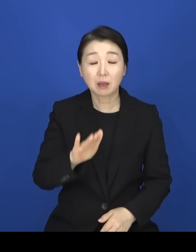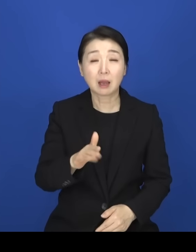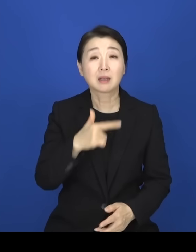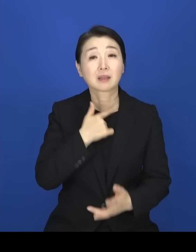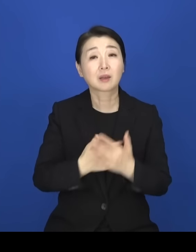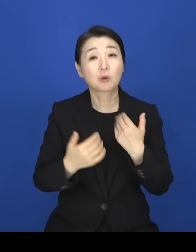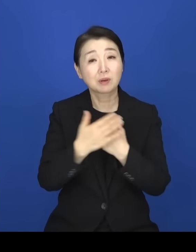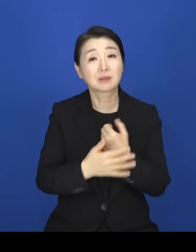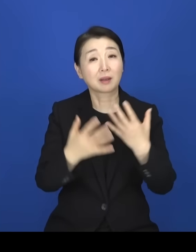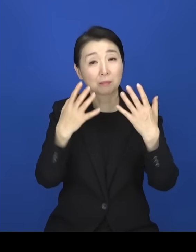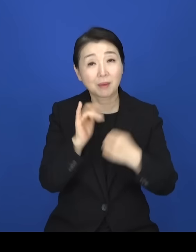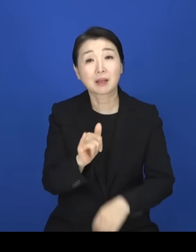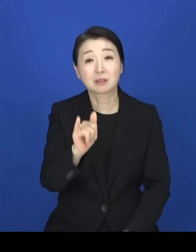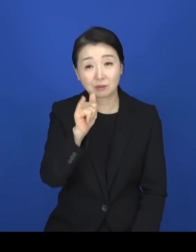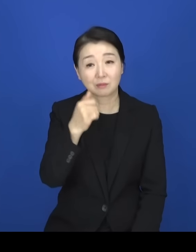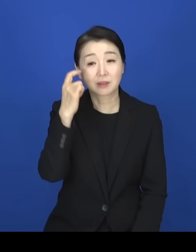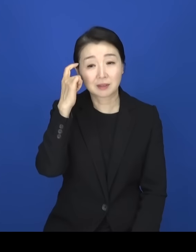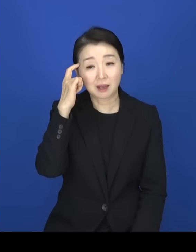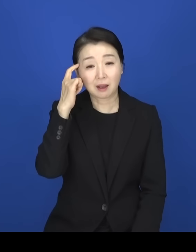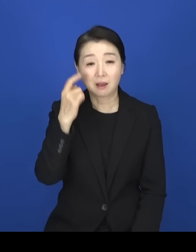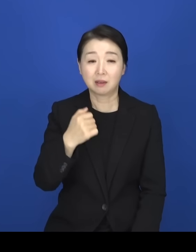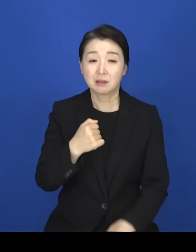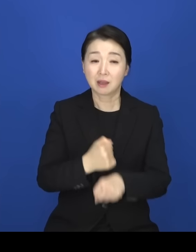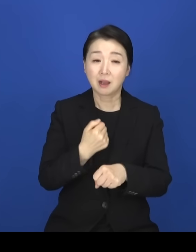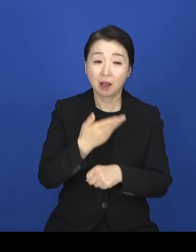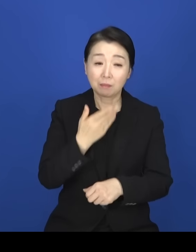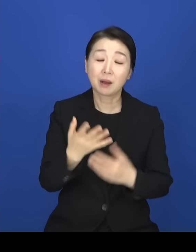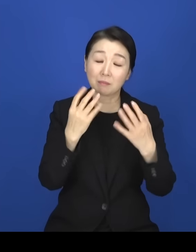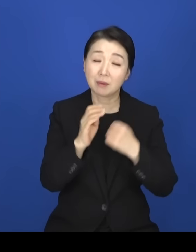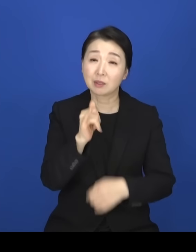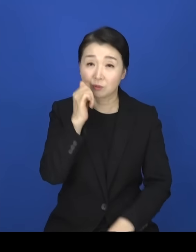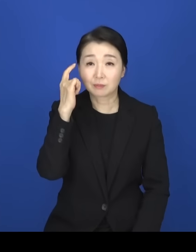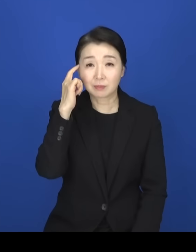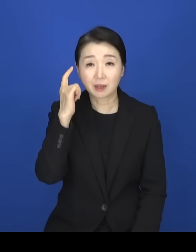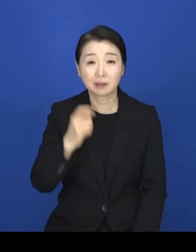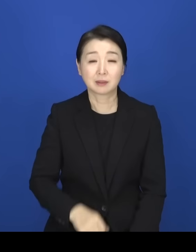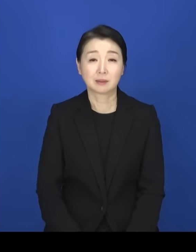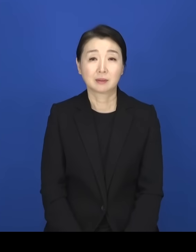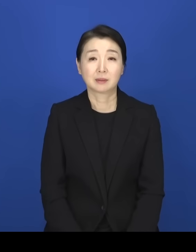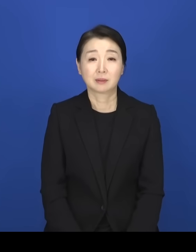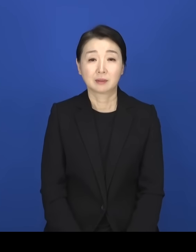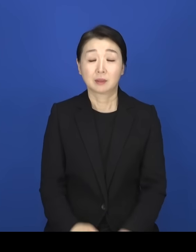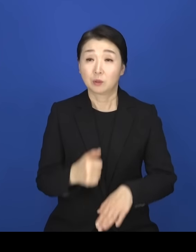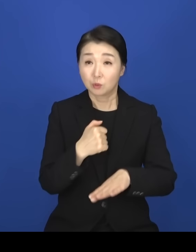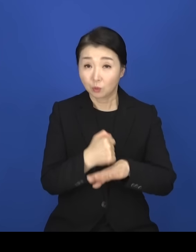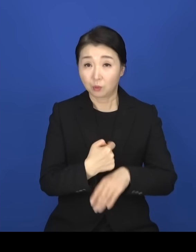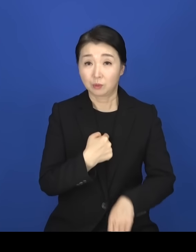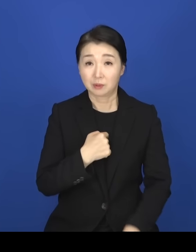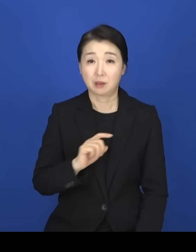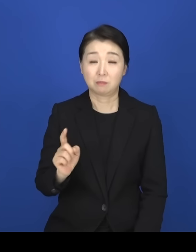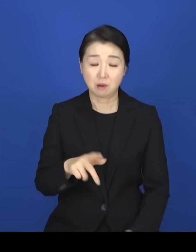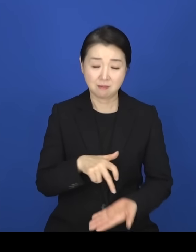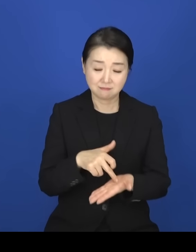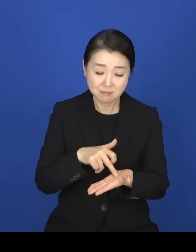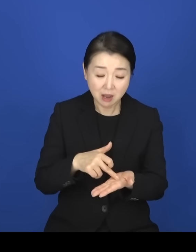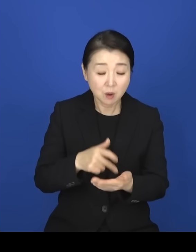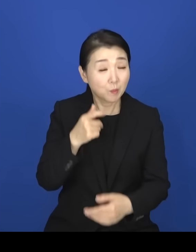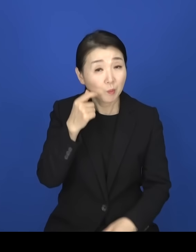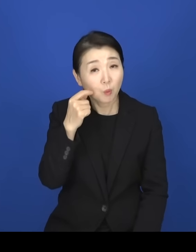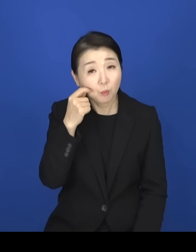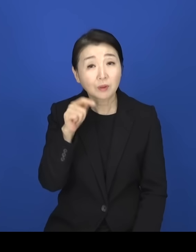있는 은혜가 훨씬 많구나. 내가 할 수 있는 게 훨씬 많네? 그러면서 이걸 내가 절면서